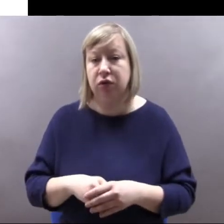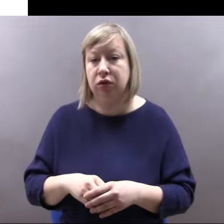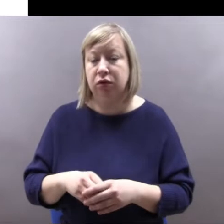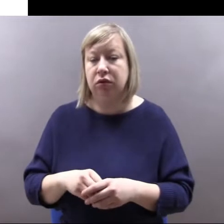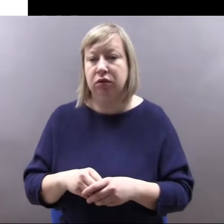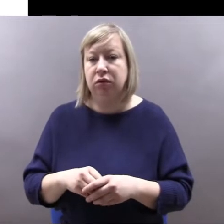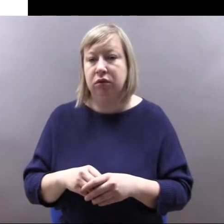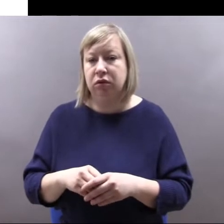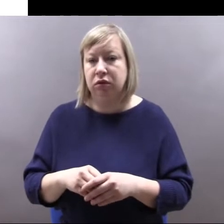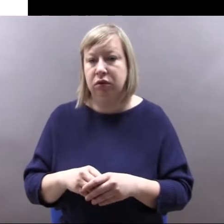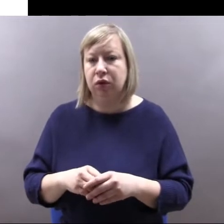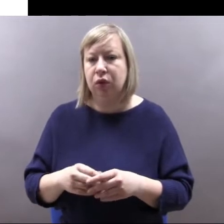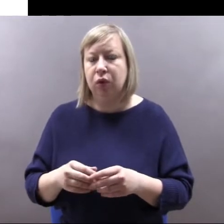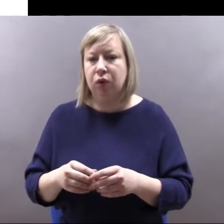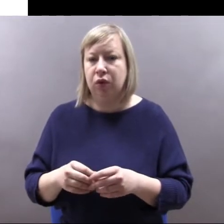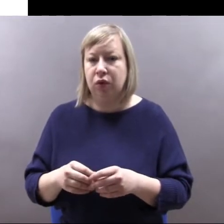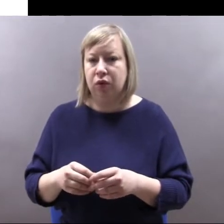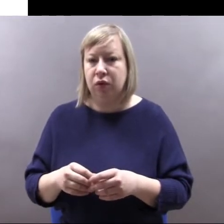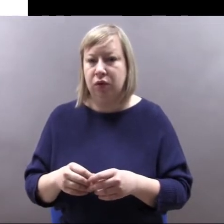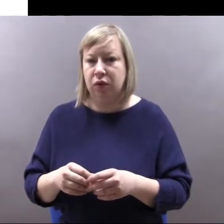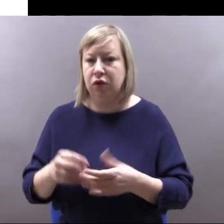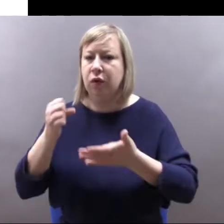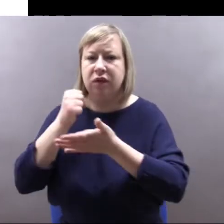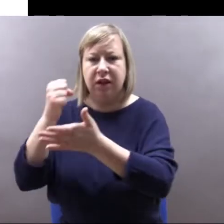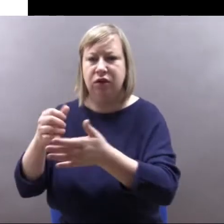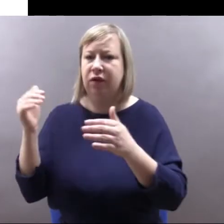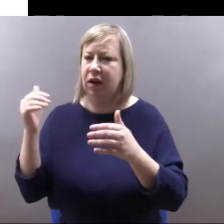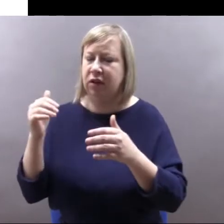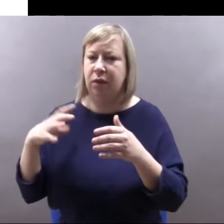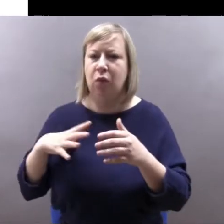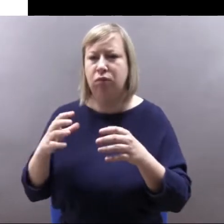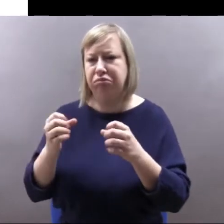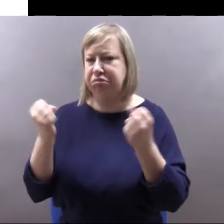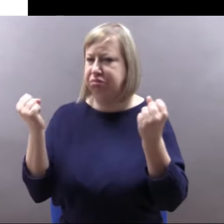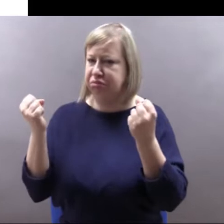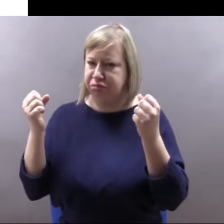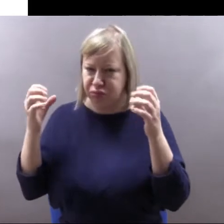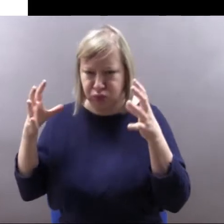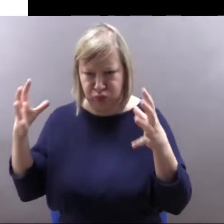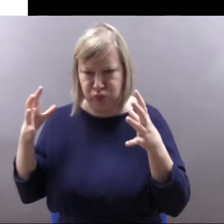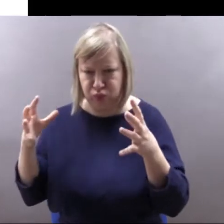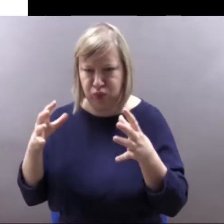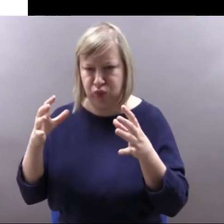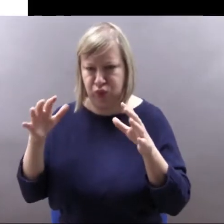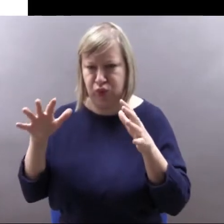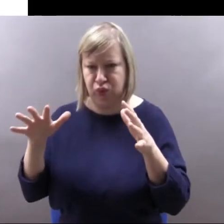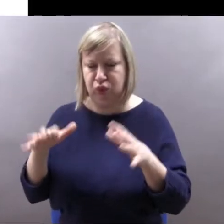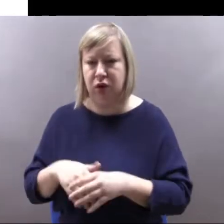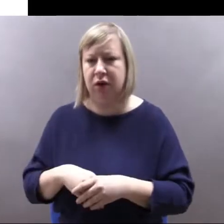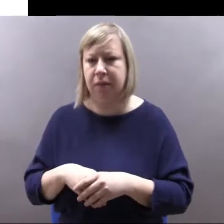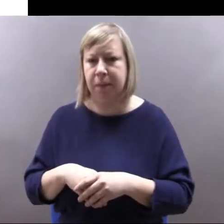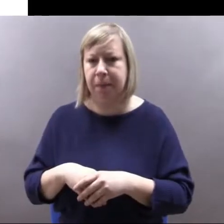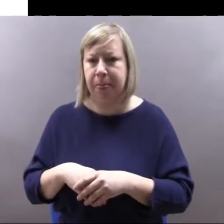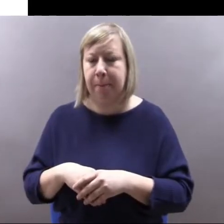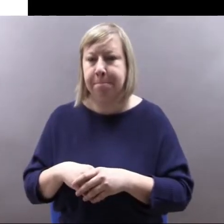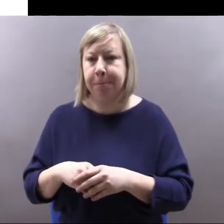muzeum, nie muzeum, tylko miasta stołecznego Warszawy. I tak jak mówiłam, to było 5 lokalizacji, 5 zespołów